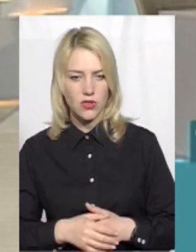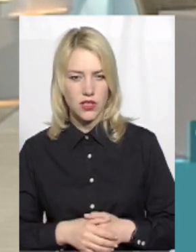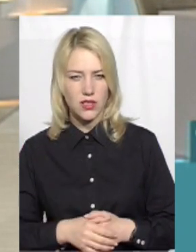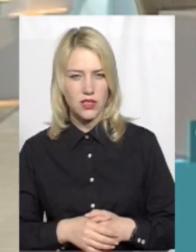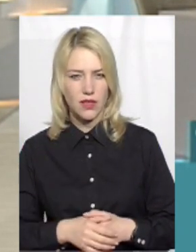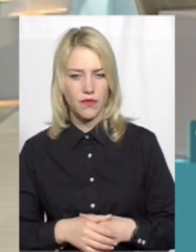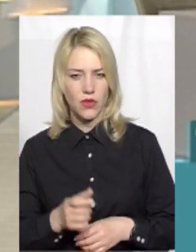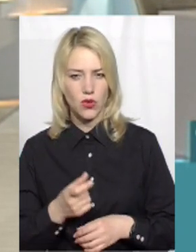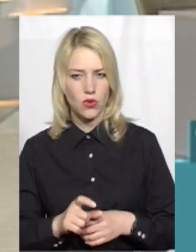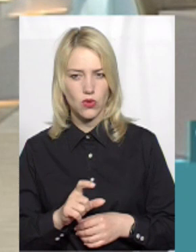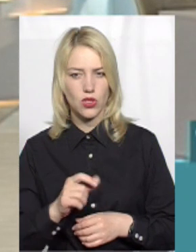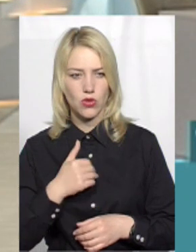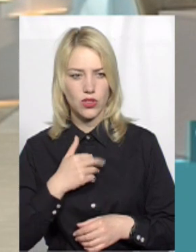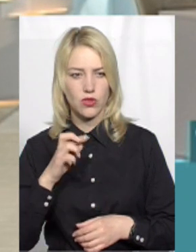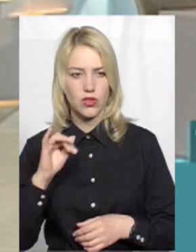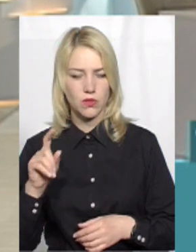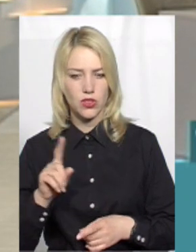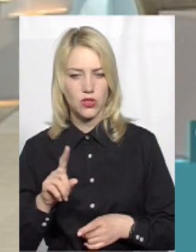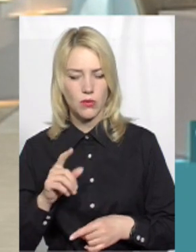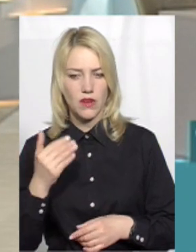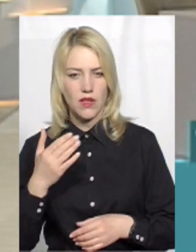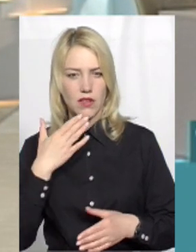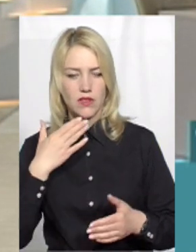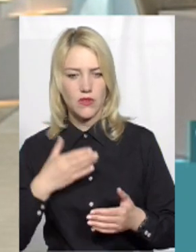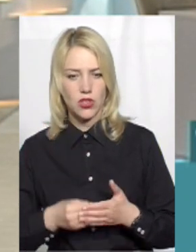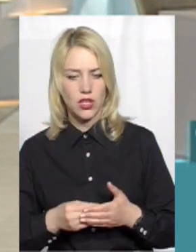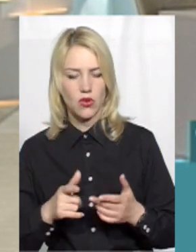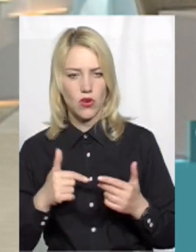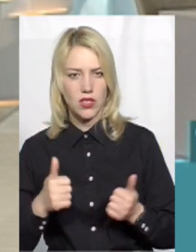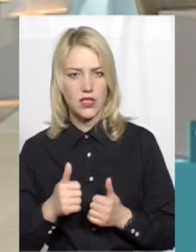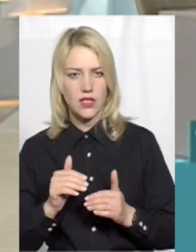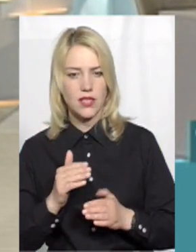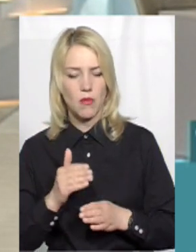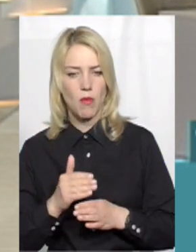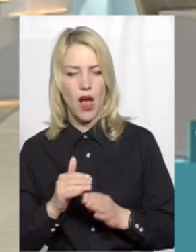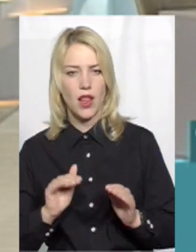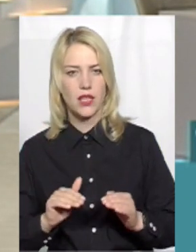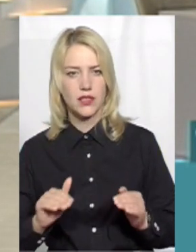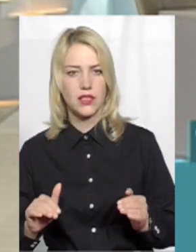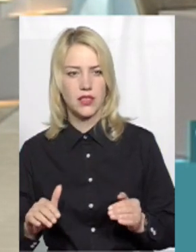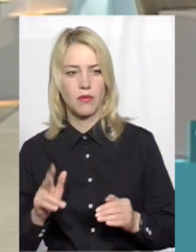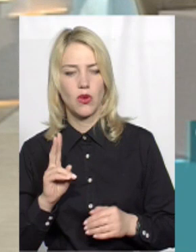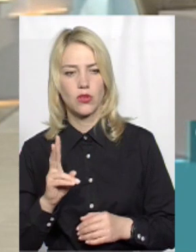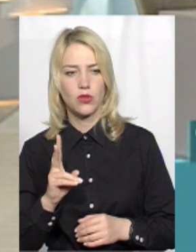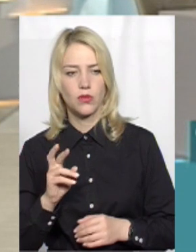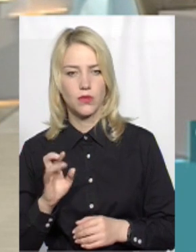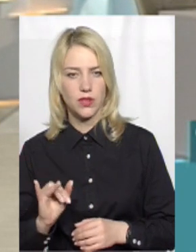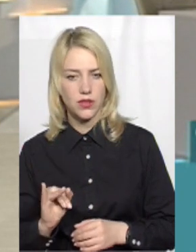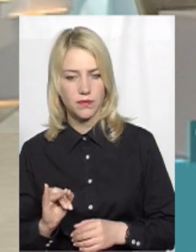звертаюсь. Дуже хотілося б, щоб ви своєю організацією допомагали дітям, які